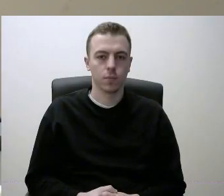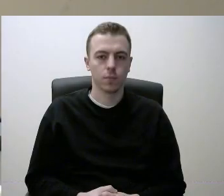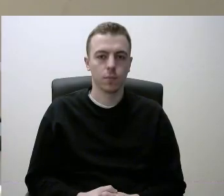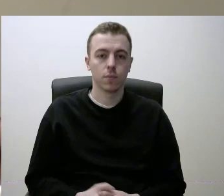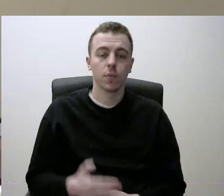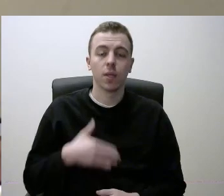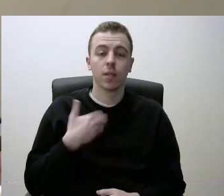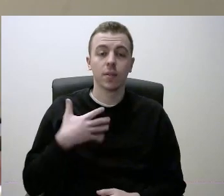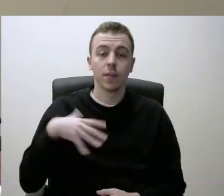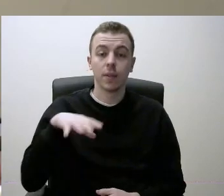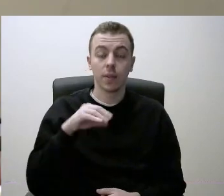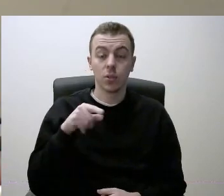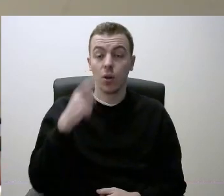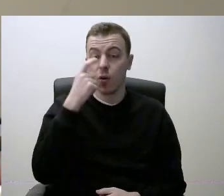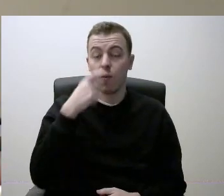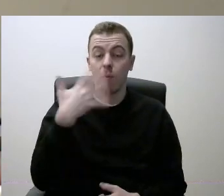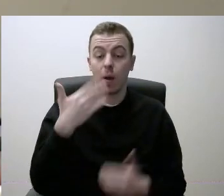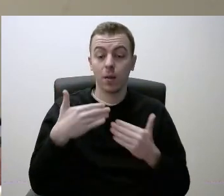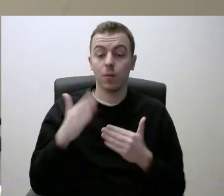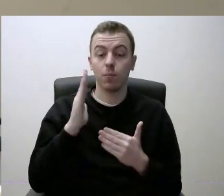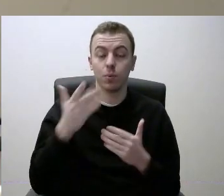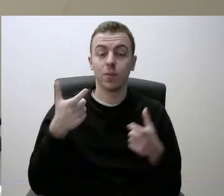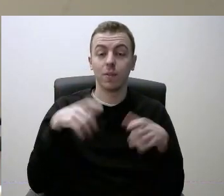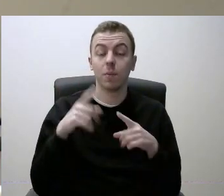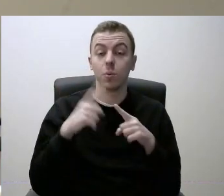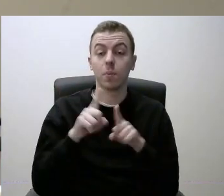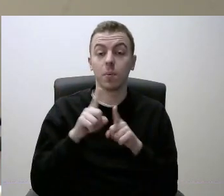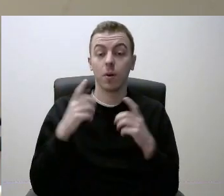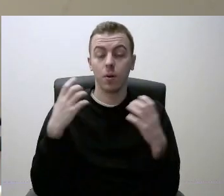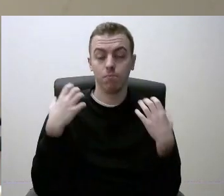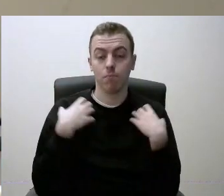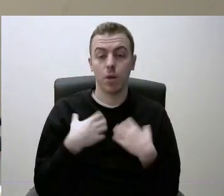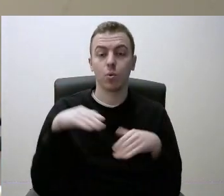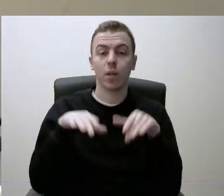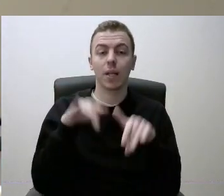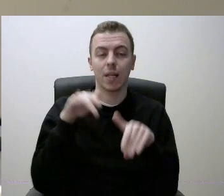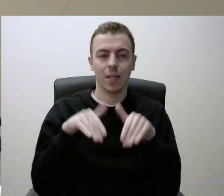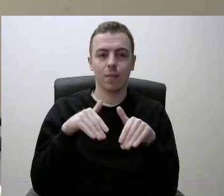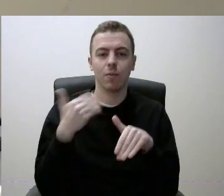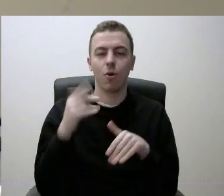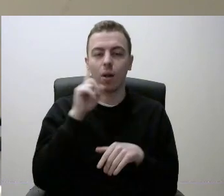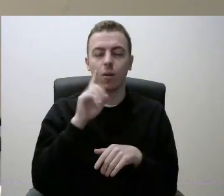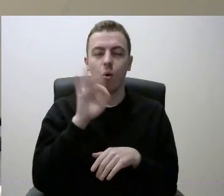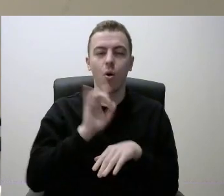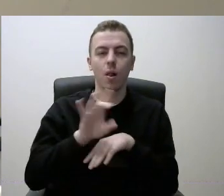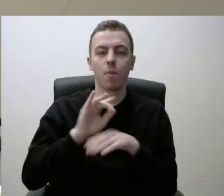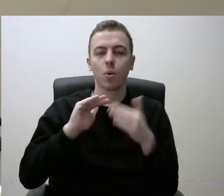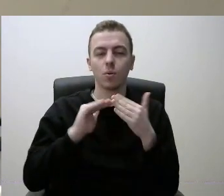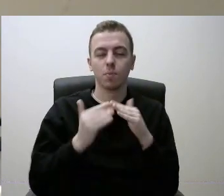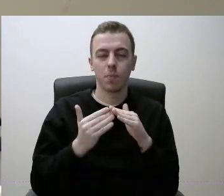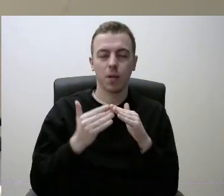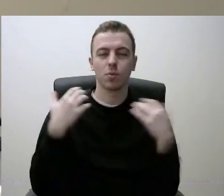Sveiki gyvi, tai kovo 5-ąją vyksiančių savivaldybių tarybų ir merų rinkimų kandidatų į Klaipėdos miesto